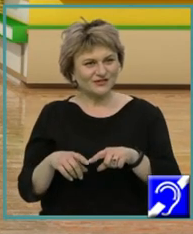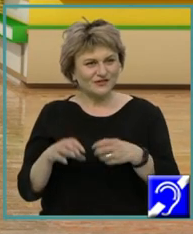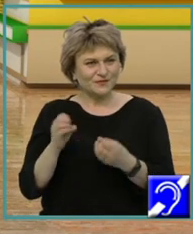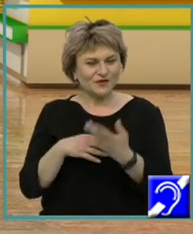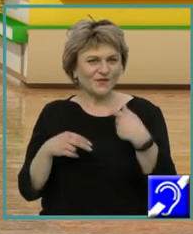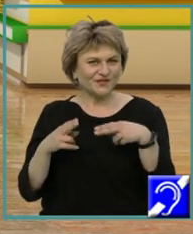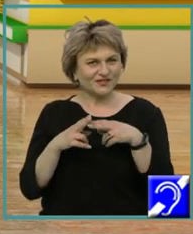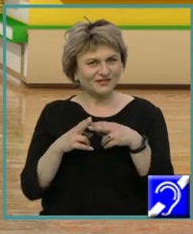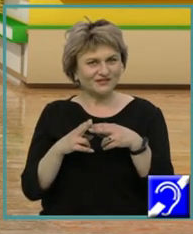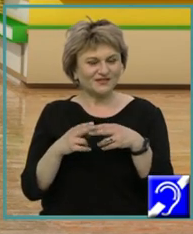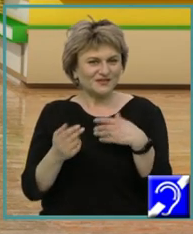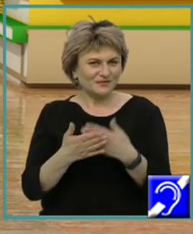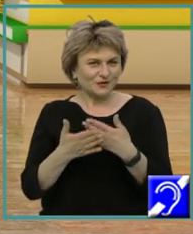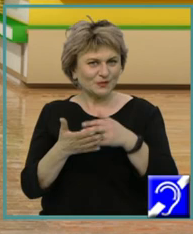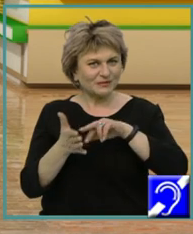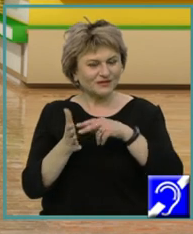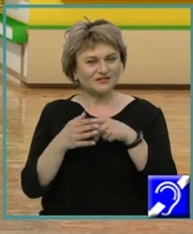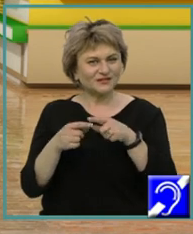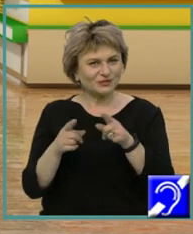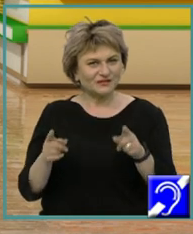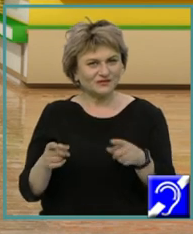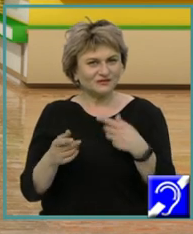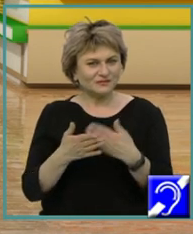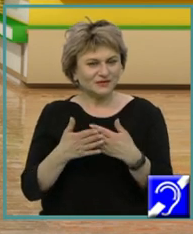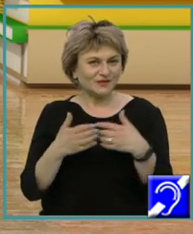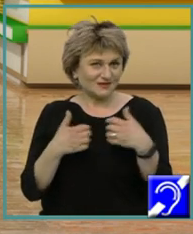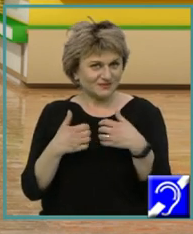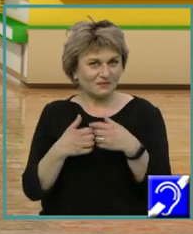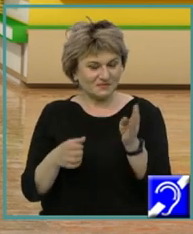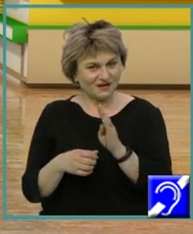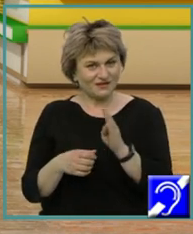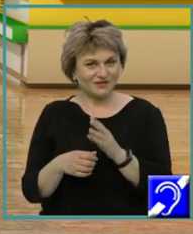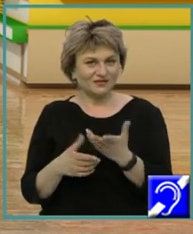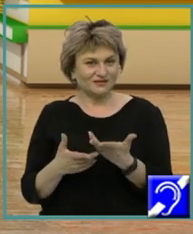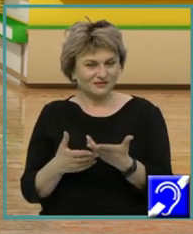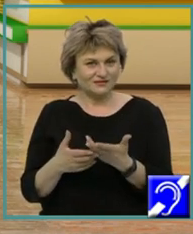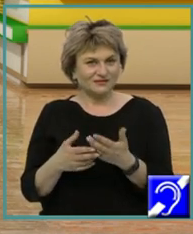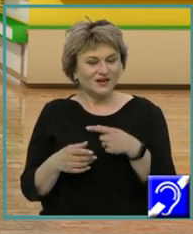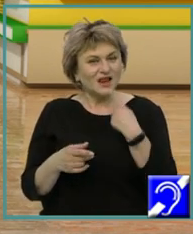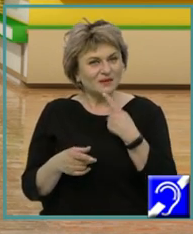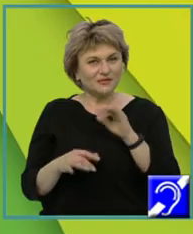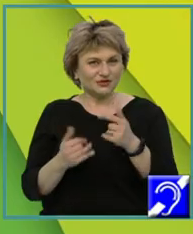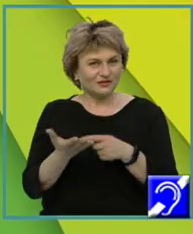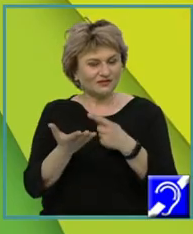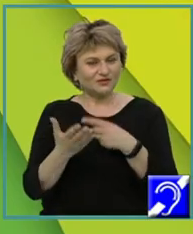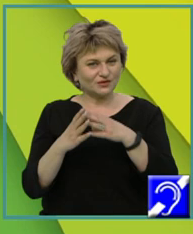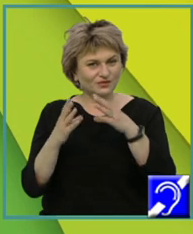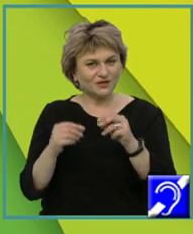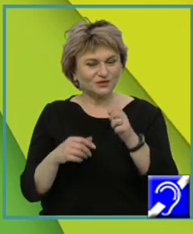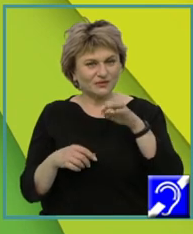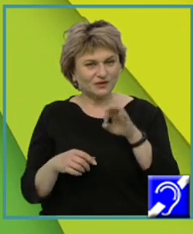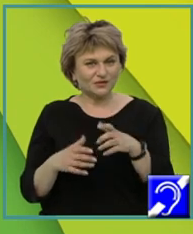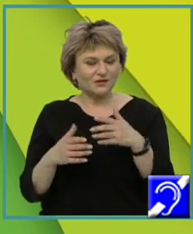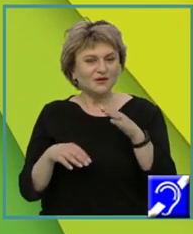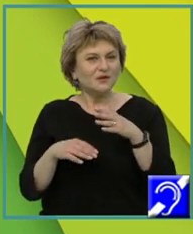întâlnire dedicată pregătirii dumneavoastră pentru examenul de bacalaureat limba și literatura română subiectul pe care